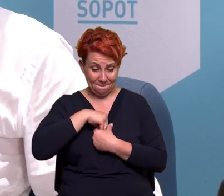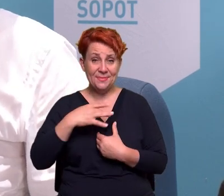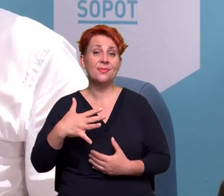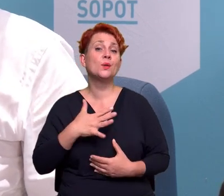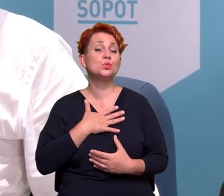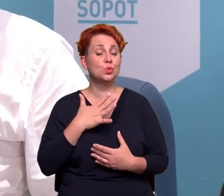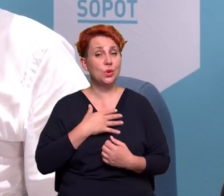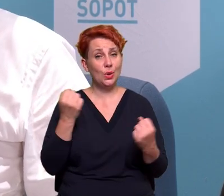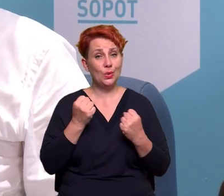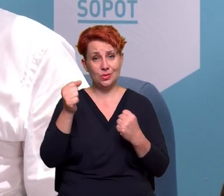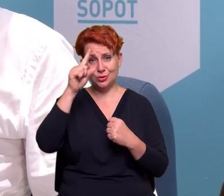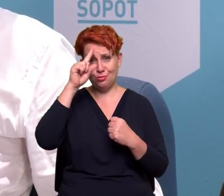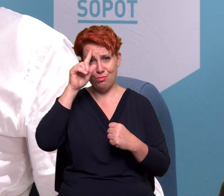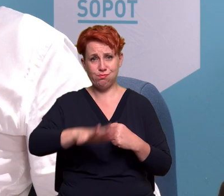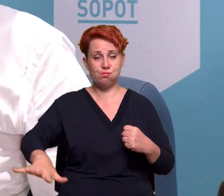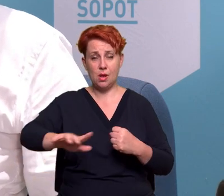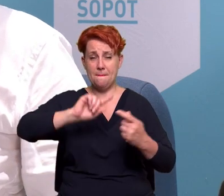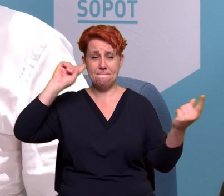jakaś poważna zmiana cywilizacyjna,